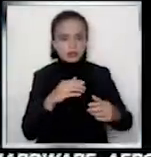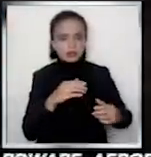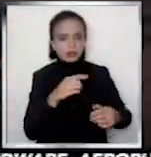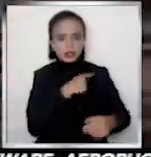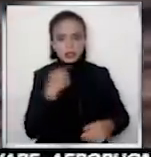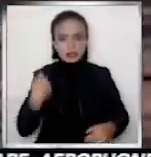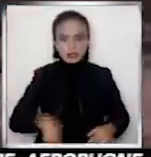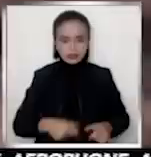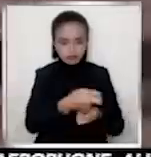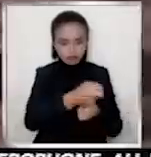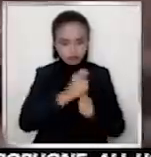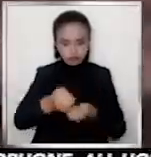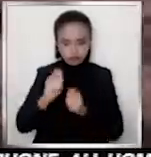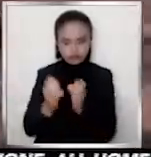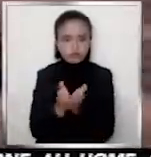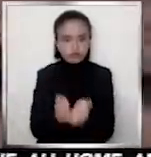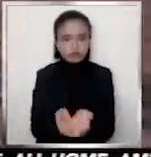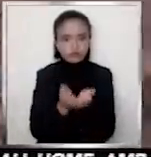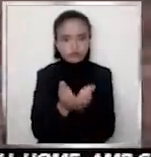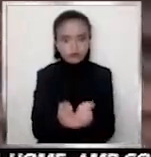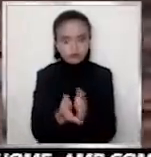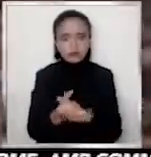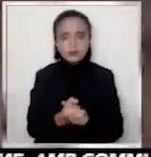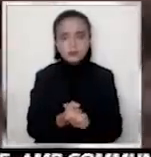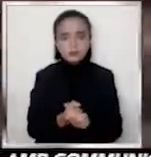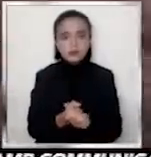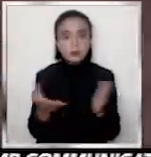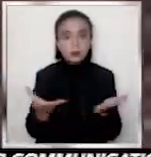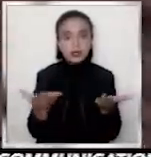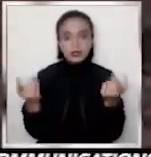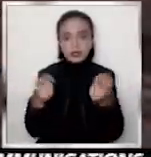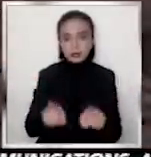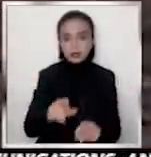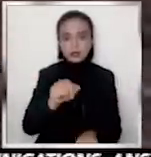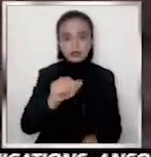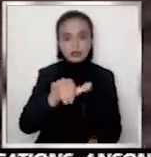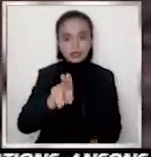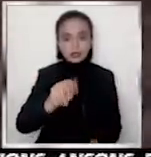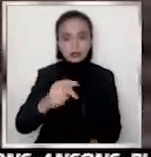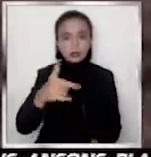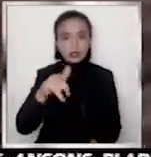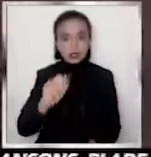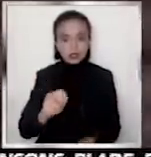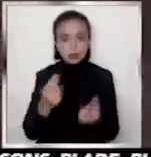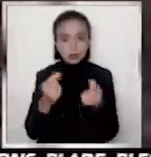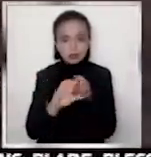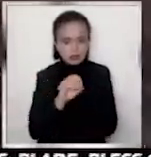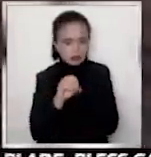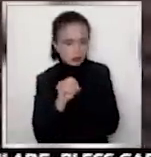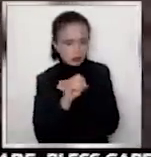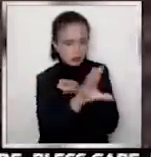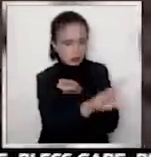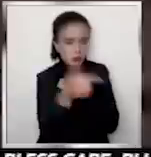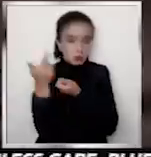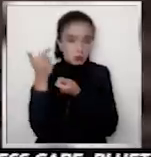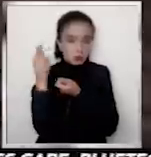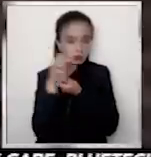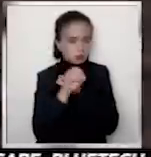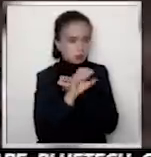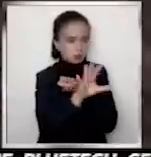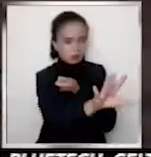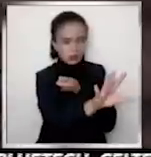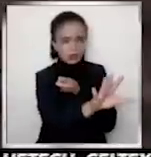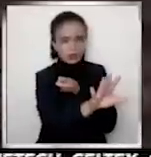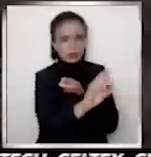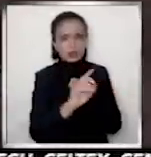shoal. Sa karagatan ng Ayungin nangyari ang panunutok ng China ng military grade laser sa BRP Malapascua ng